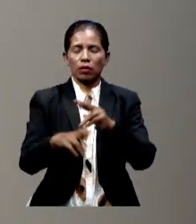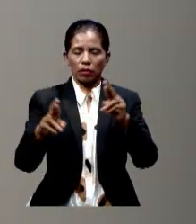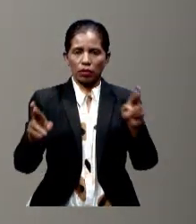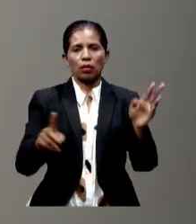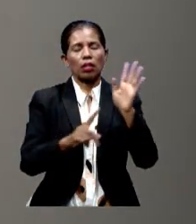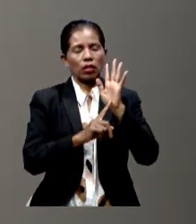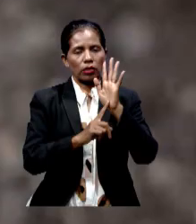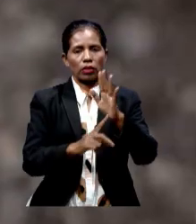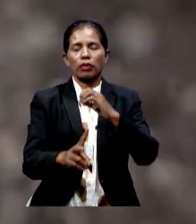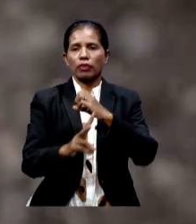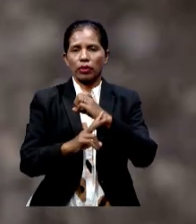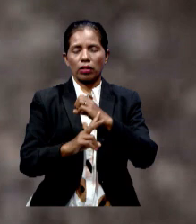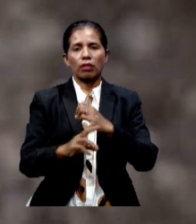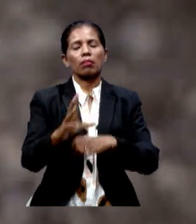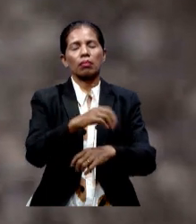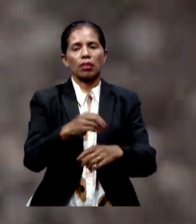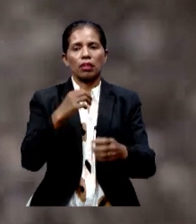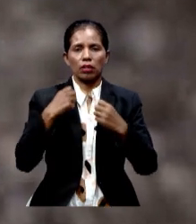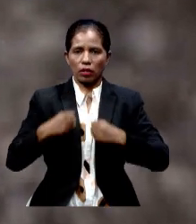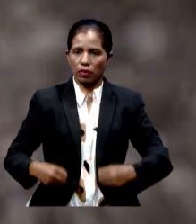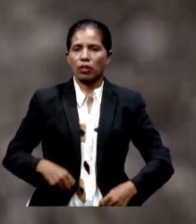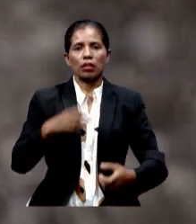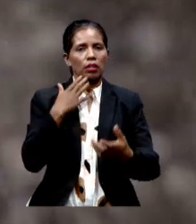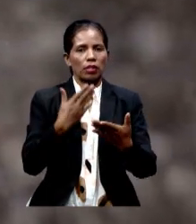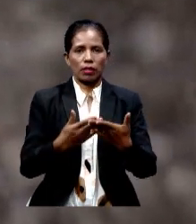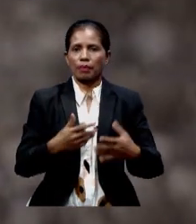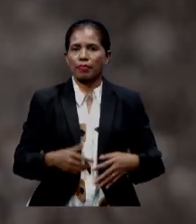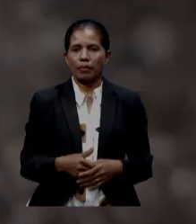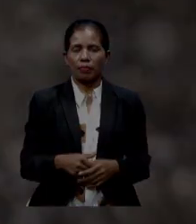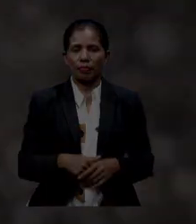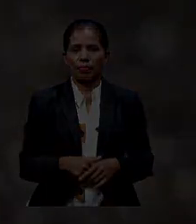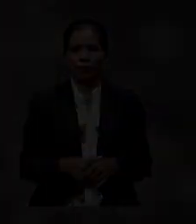satu ru vítima ni kondisi undiak. Santina de Jesus, Tomás Suárez, Yemen.